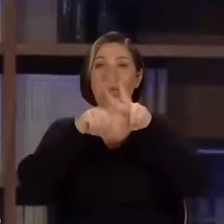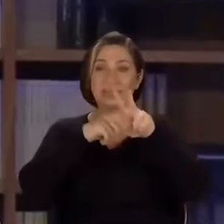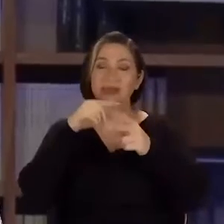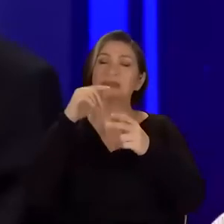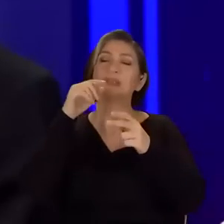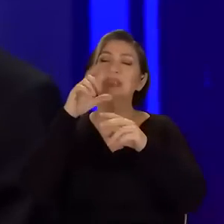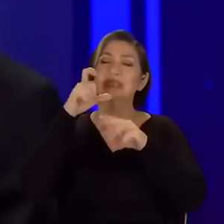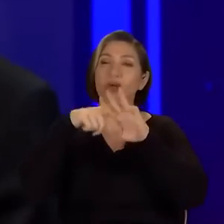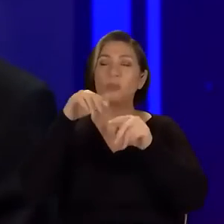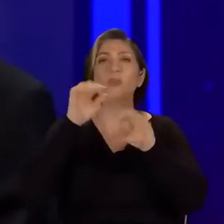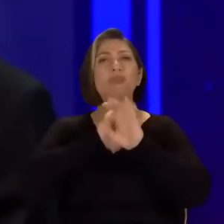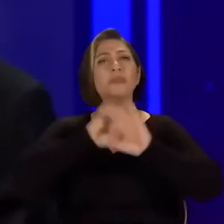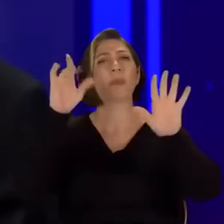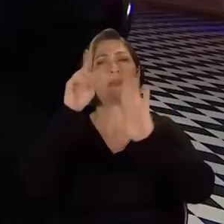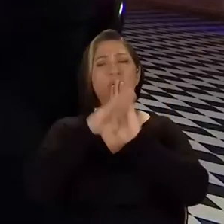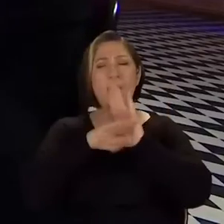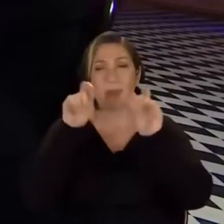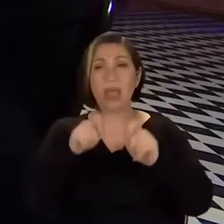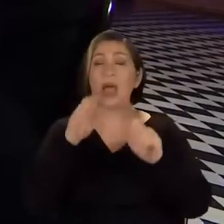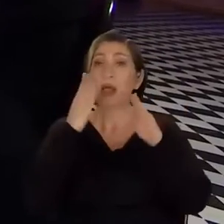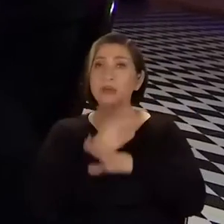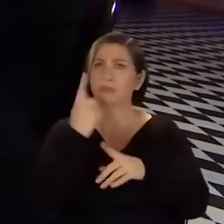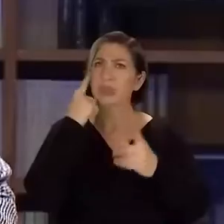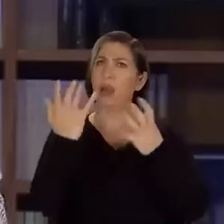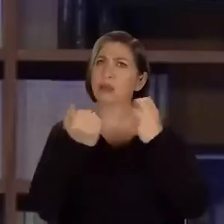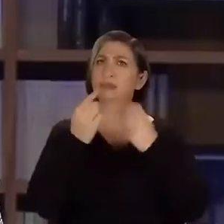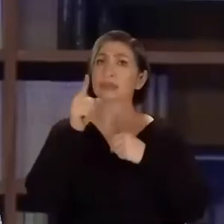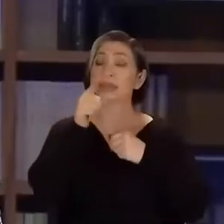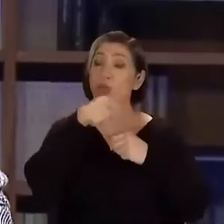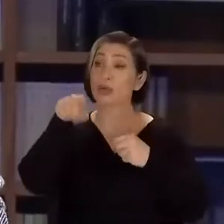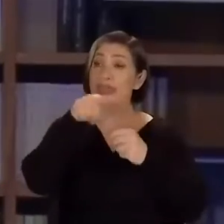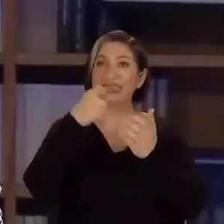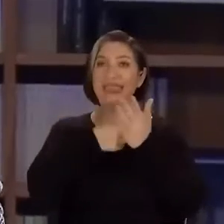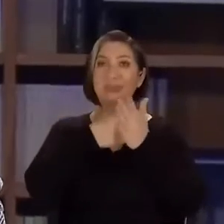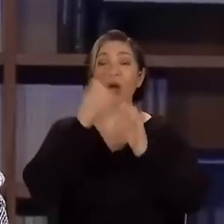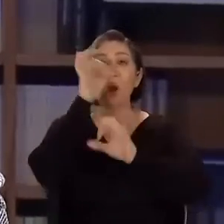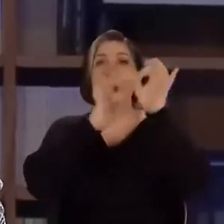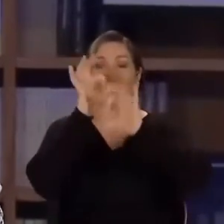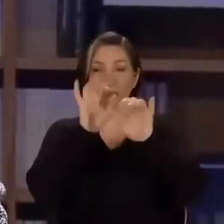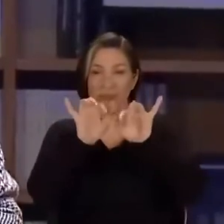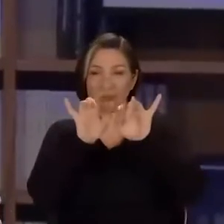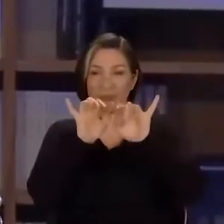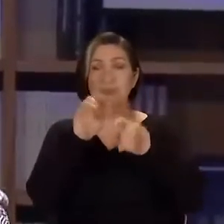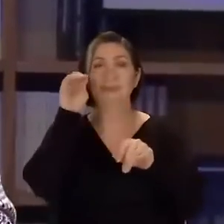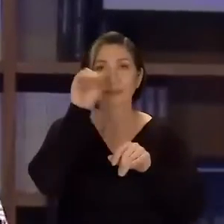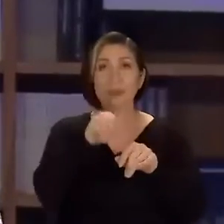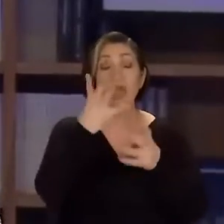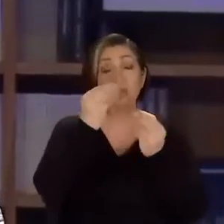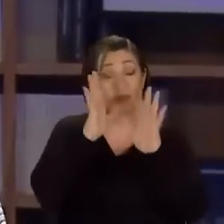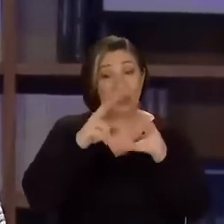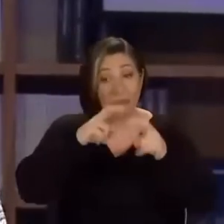harikulade bir program gerçekleştirdik. Hakikaten bilgilendim. Sizler de bu isimleri Google'layarak, saydığım